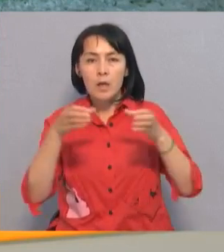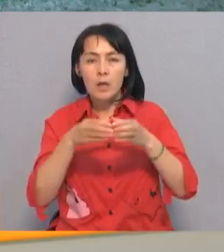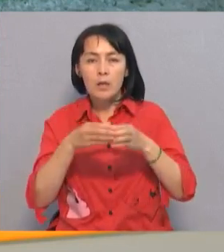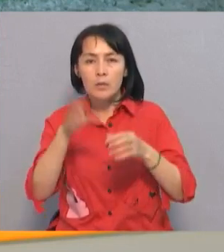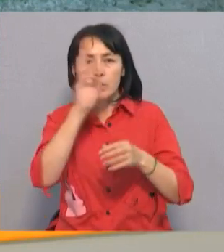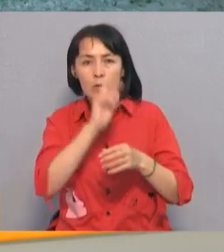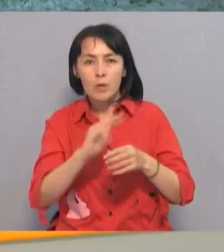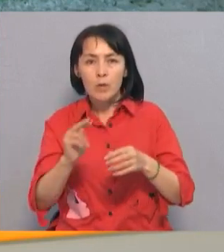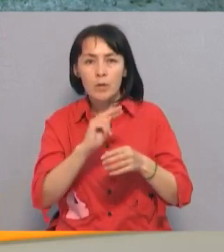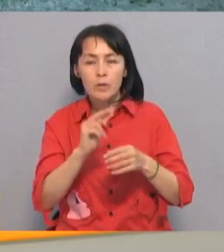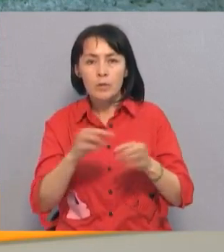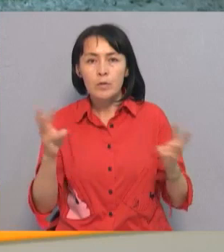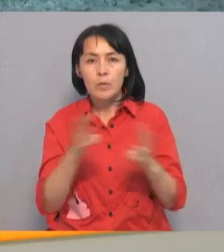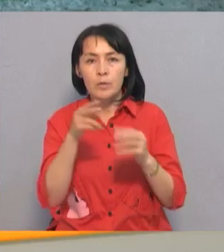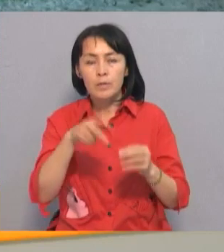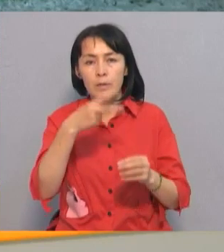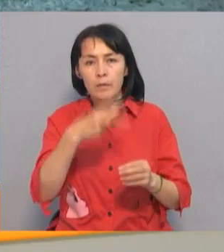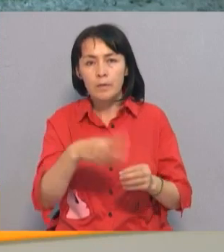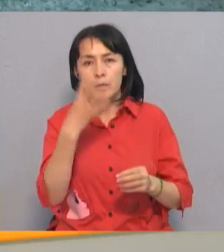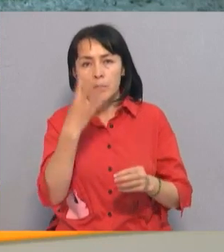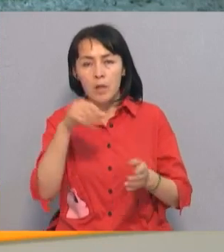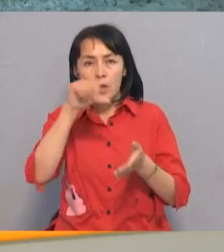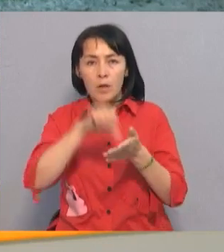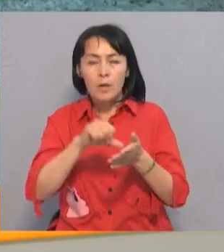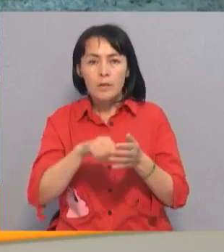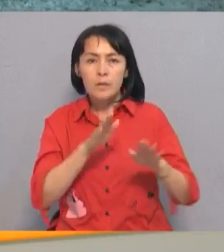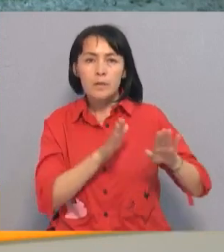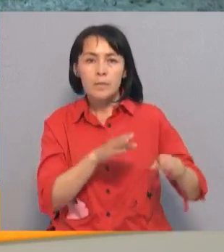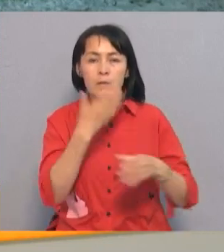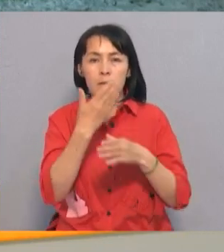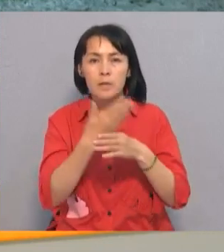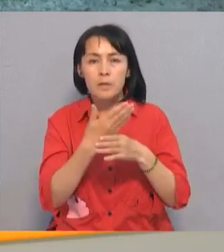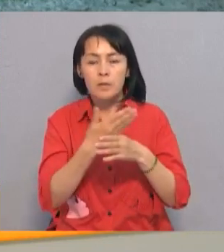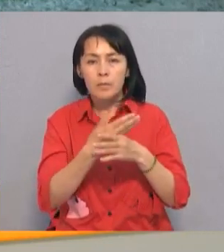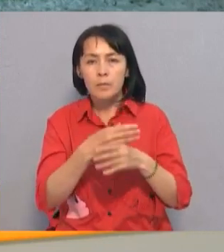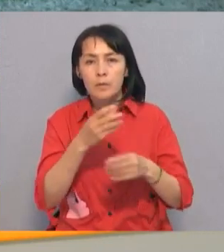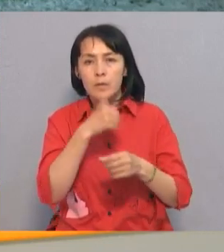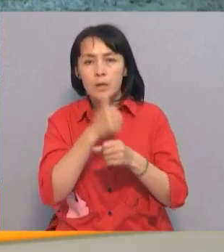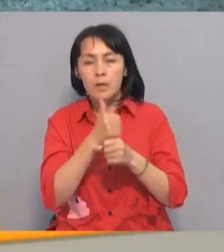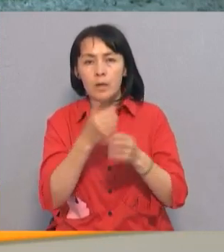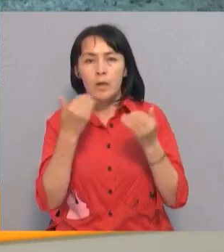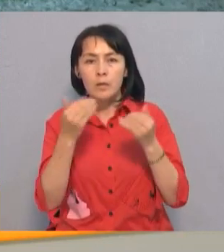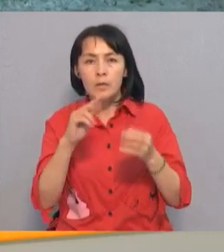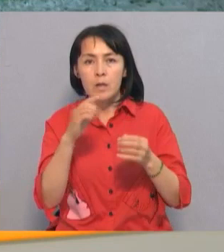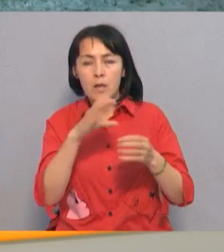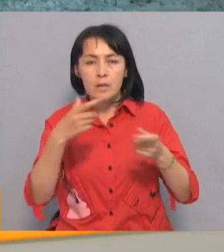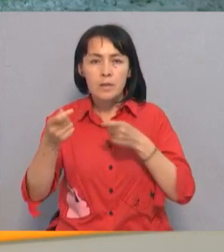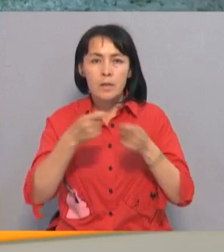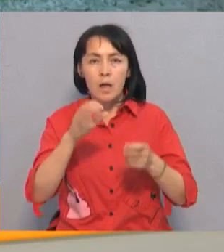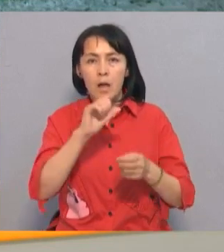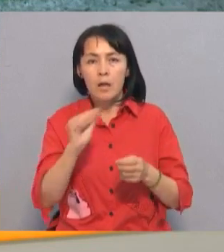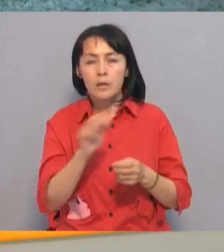штабного учения р 2024 в нём принял участие заместитель Акима города руководитель ликвидации чрезвычайных ситуаций